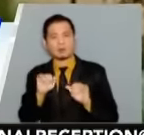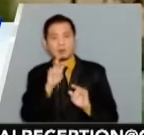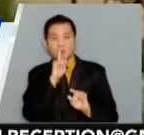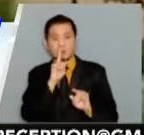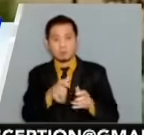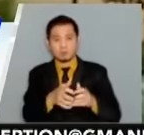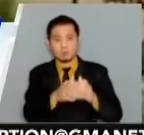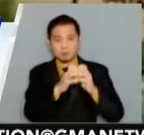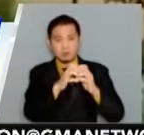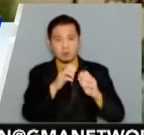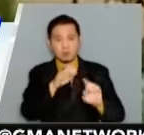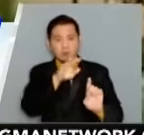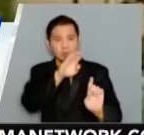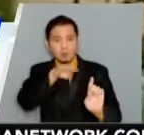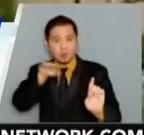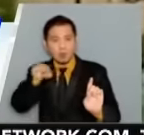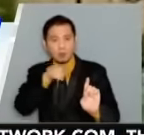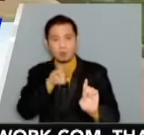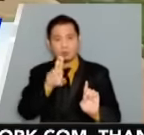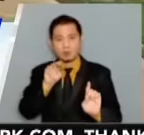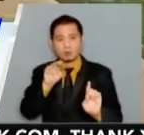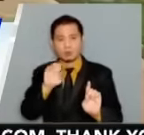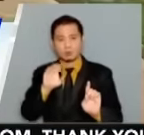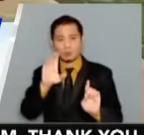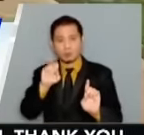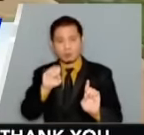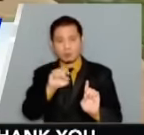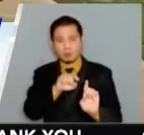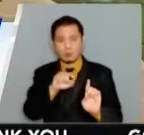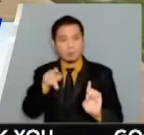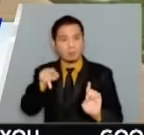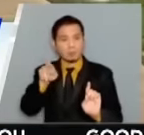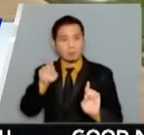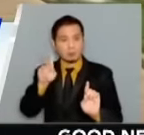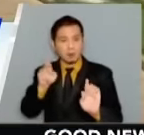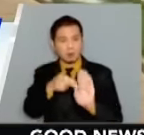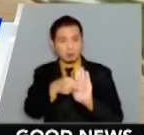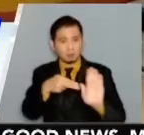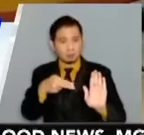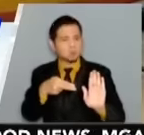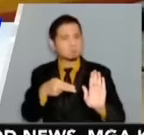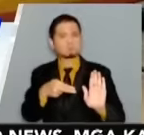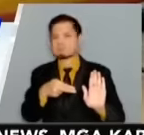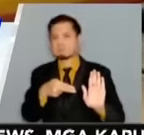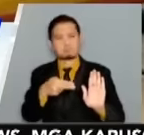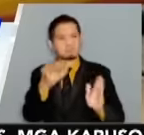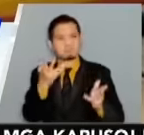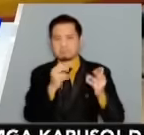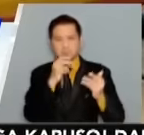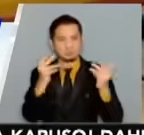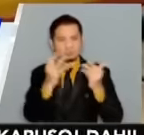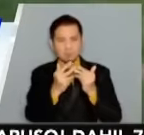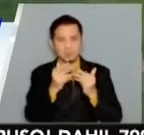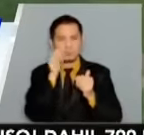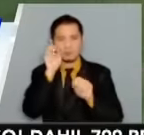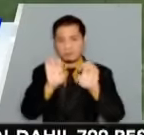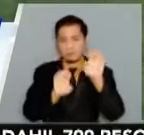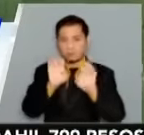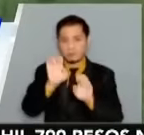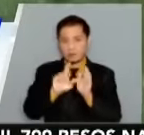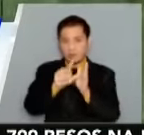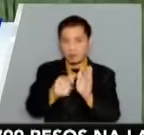isang UNESCO Global Geopark. So sa ilalim na ulit ito sa evaluation sa 2027.